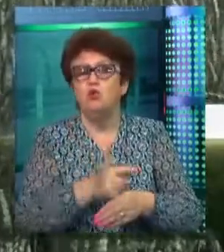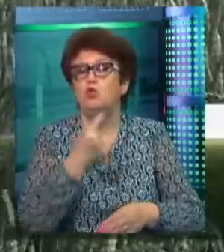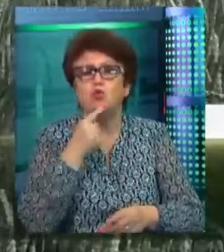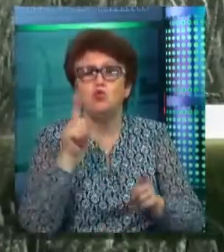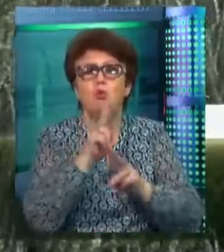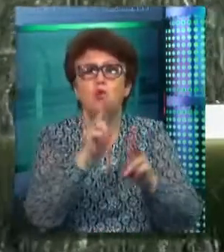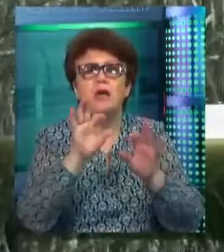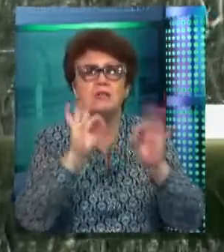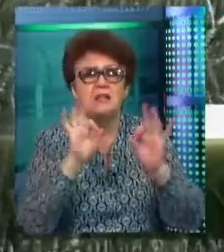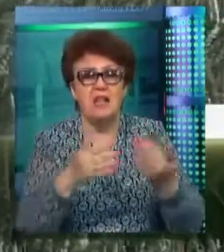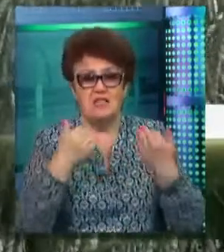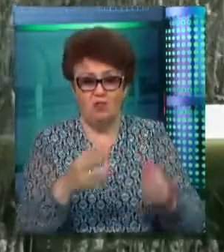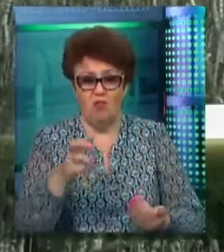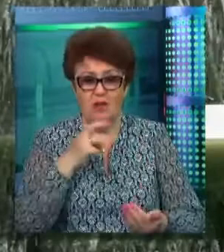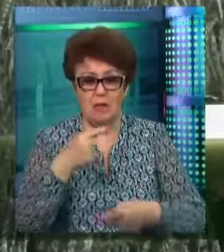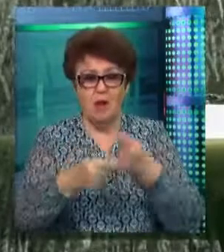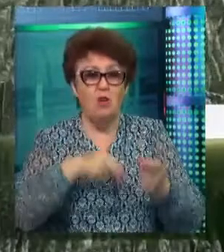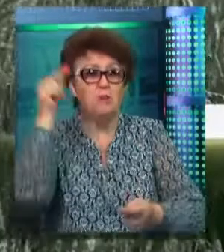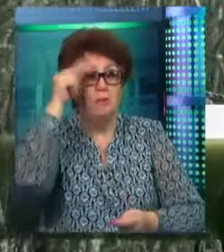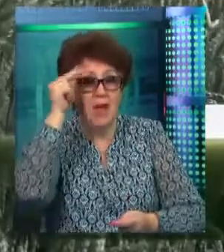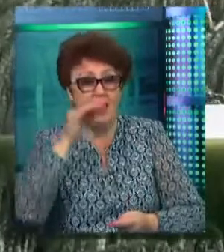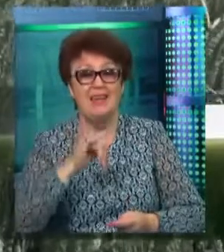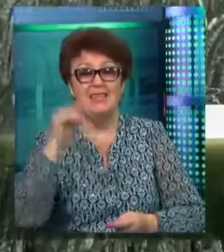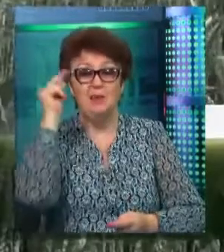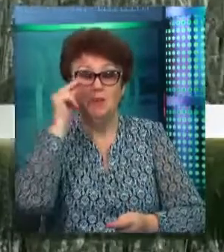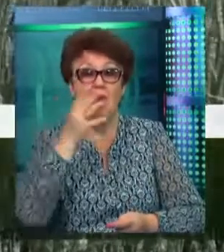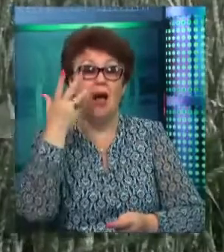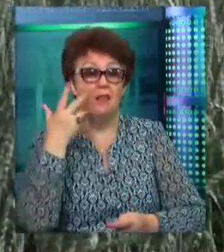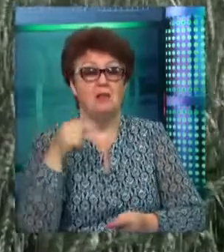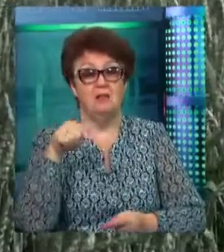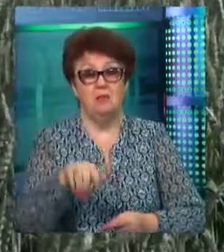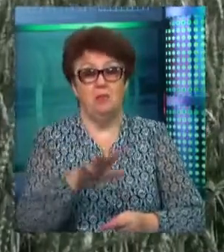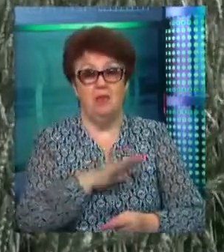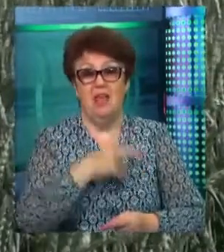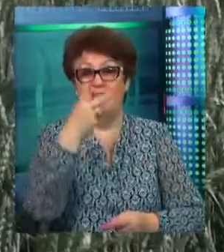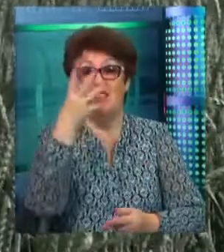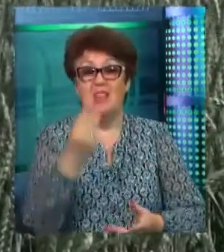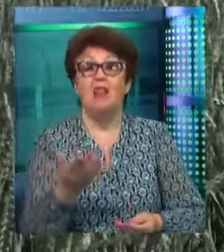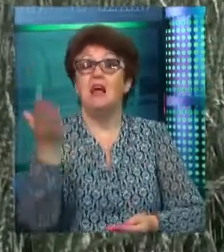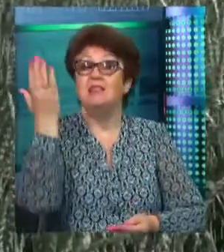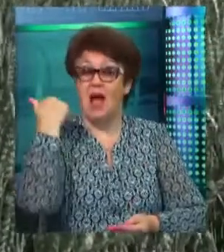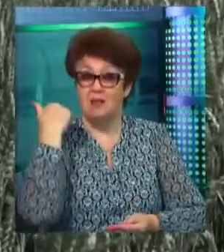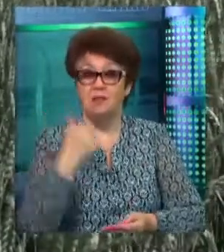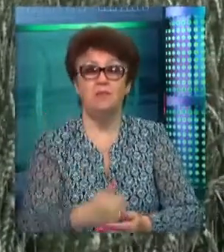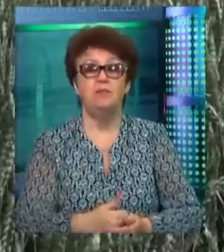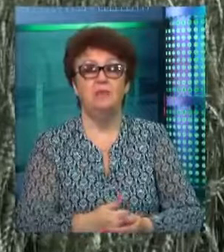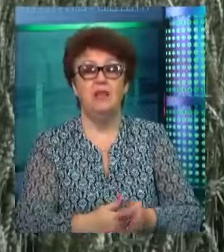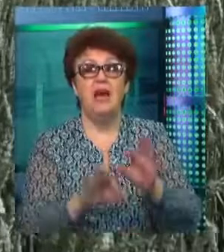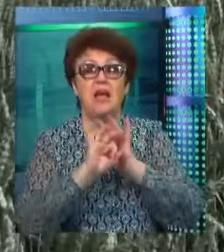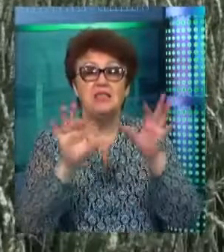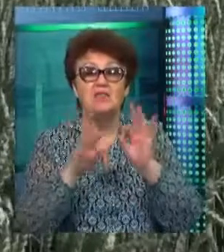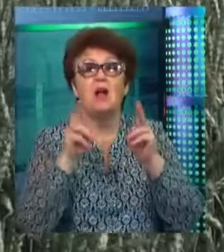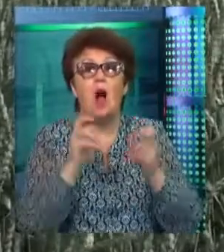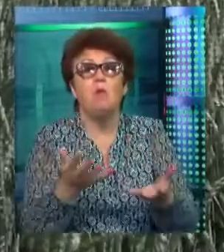после него мы в брянске проводим семинары и буквально семинар был тогда фейсбук два дня назад и рассказываем как